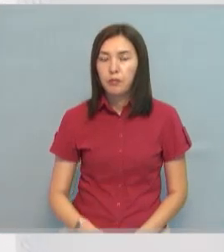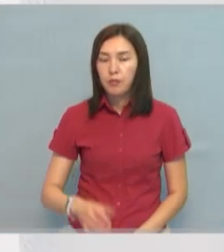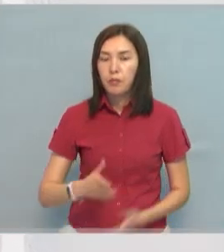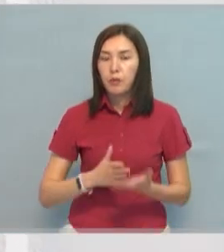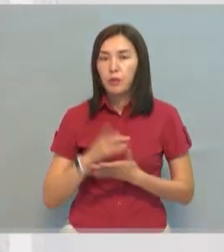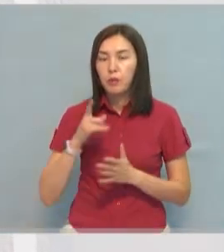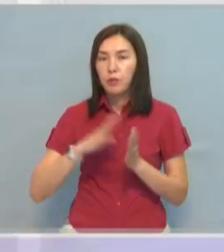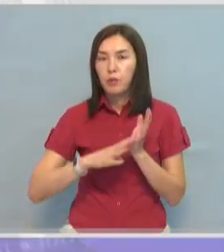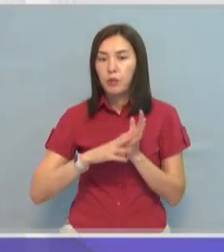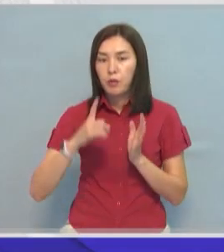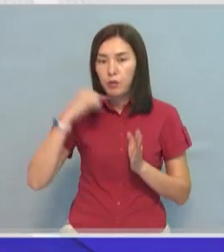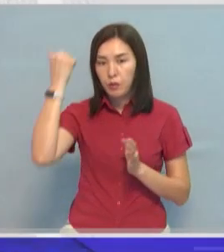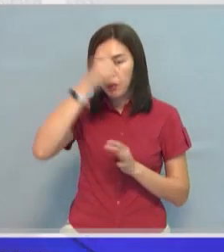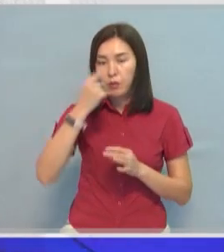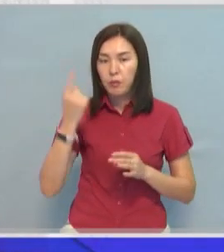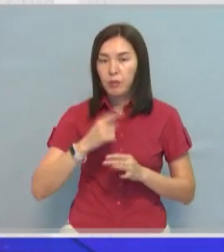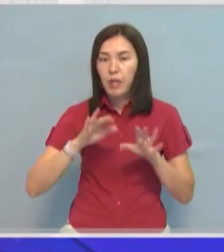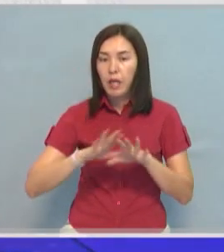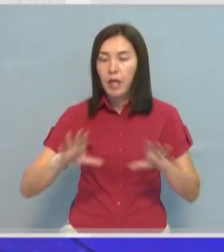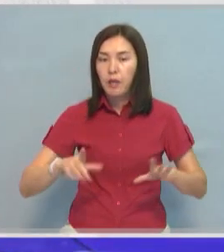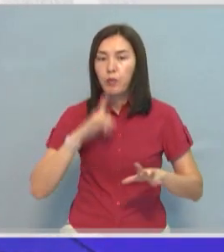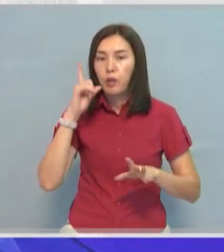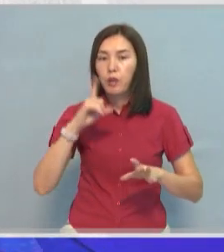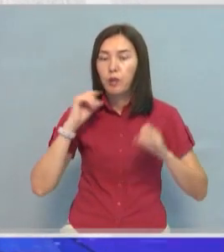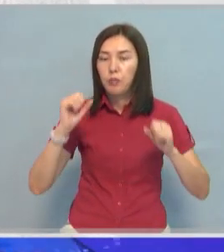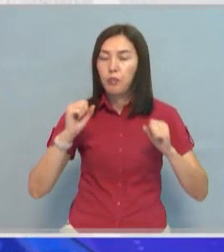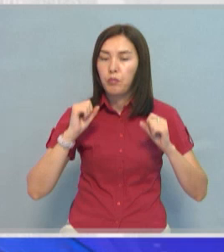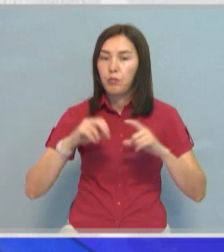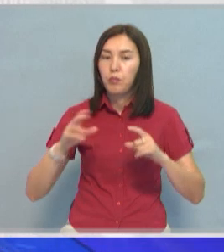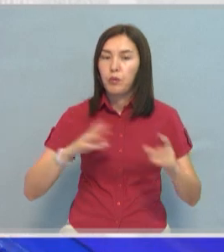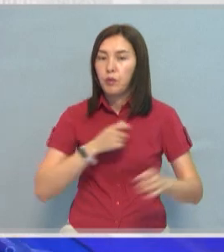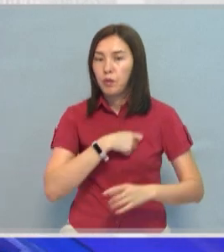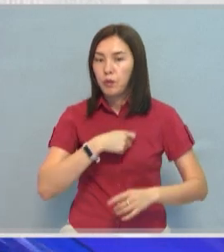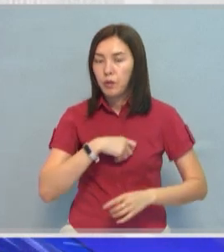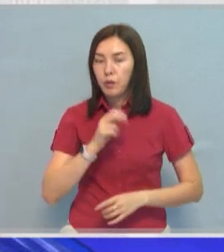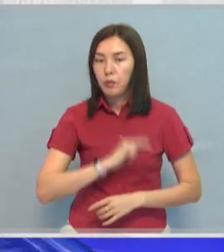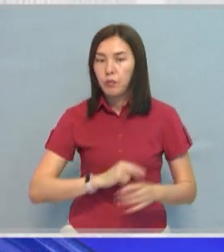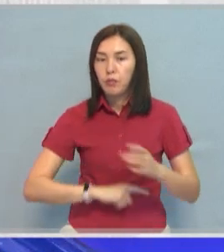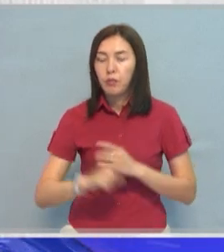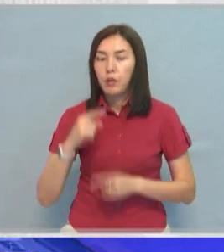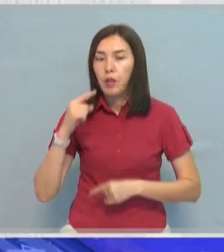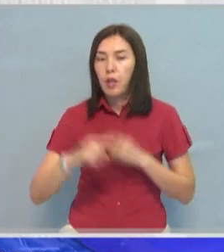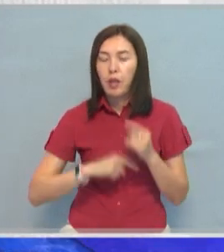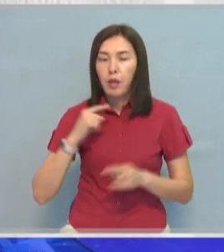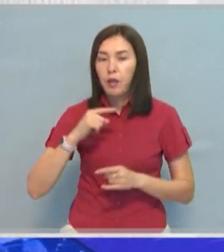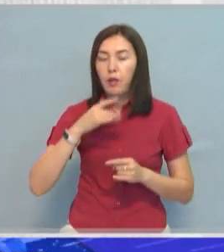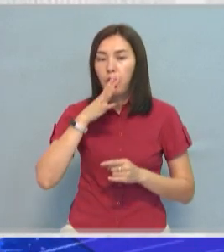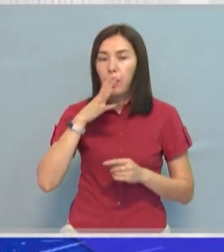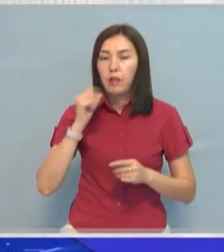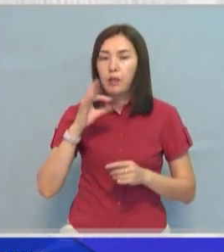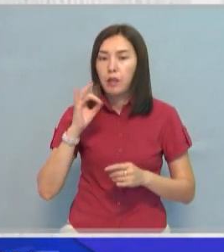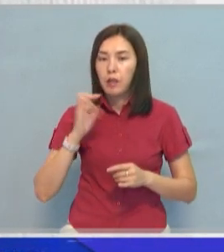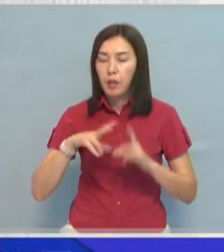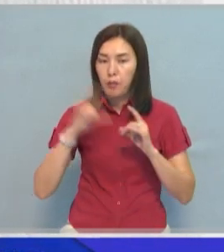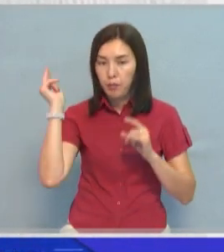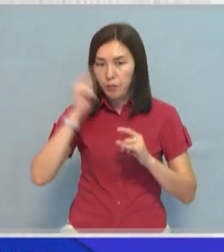Қызмет жолы 1991 жылы нөмірі 1-ші балалар мен жасөспірімдер спорт мектебінің жаттықтырушысы болудан басталған. Кейіннен түрлі жылдар аралығында Сайрам